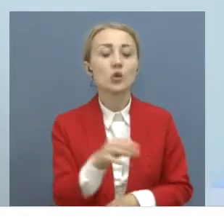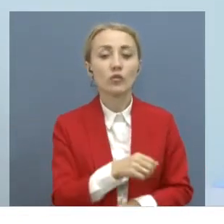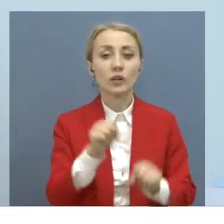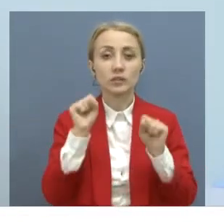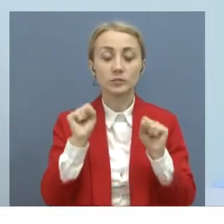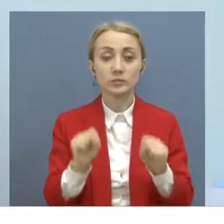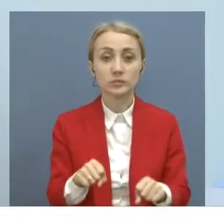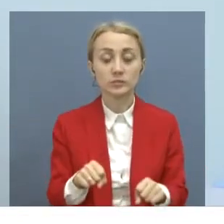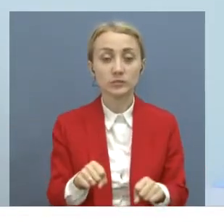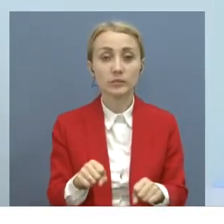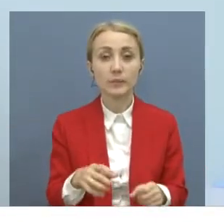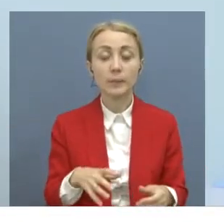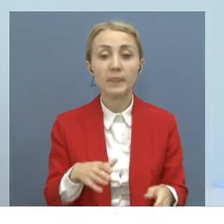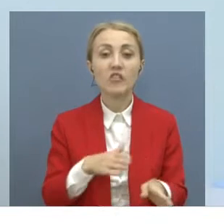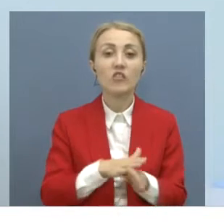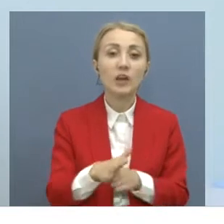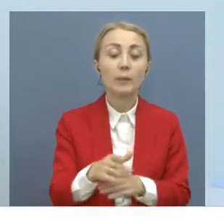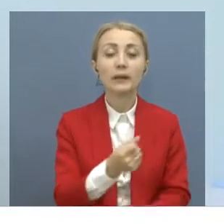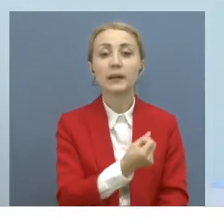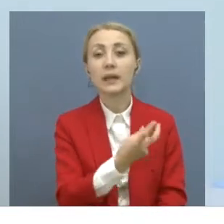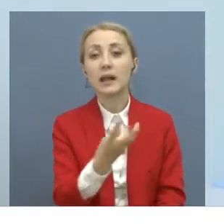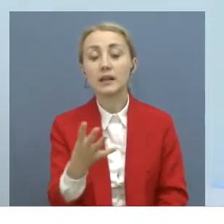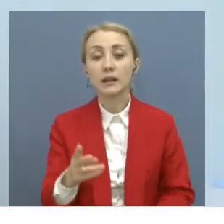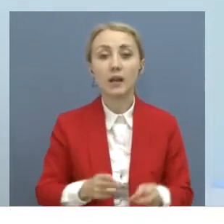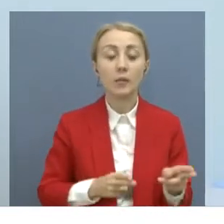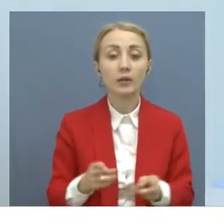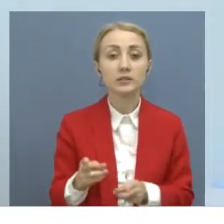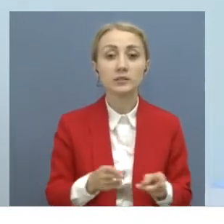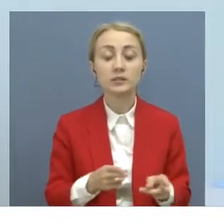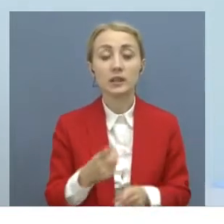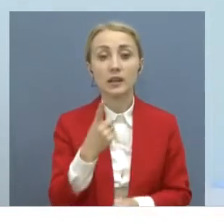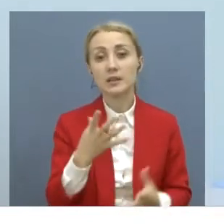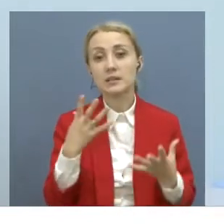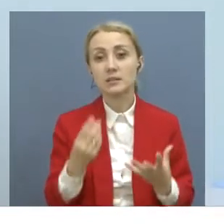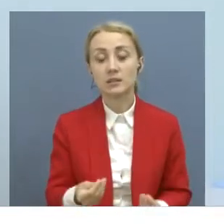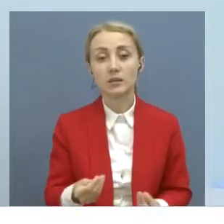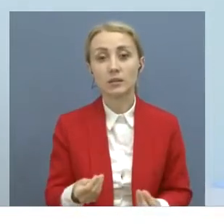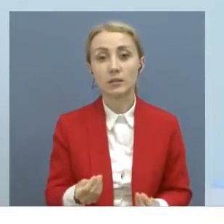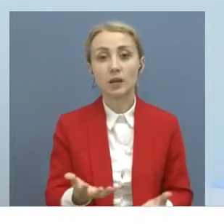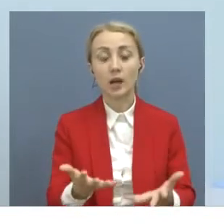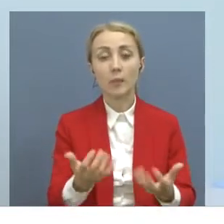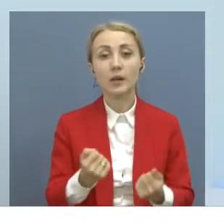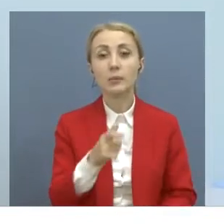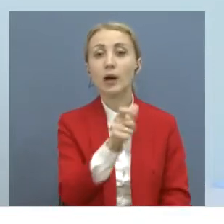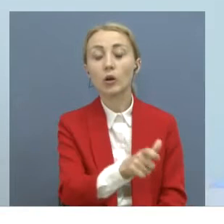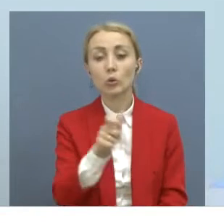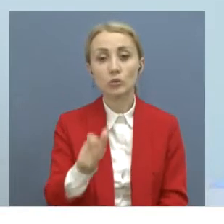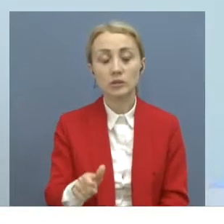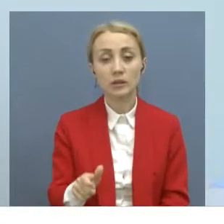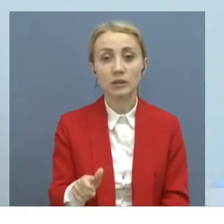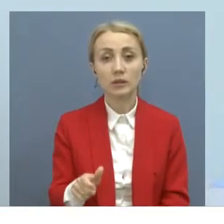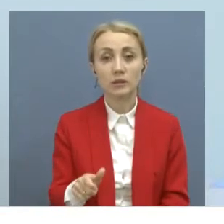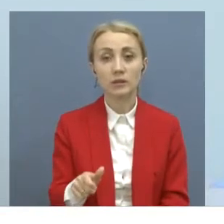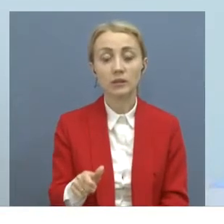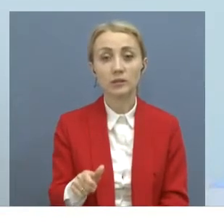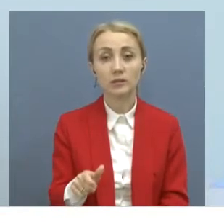қобалжу, кейін қуаныш болды. Содан кейін әрі қара үйрену, шыңдалу, әлі де оқып, үнемі білім мен тәжірибені жетілдіру үстіндеміз. Жалпы